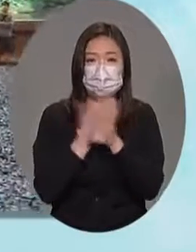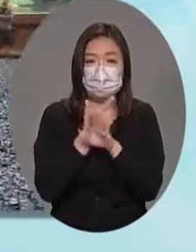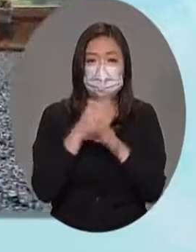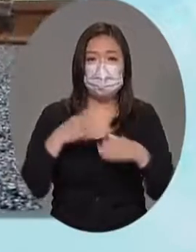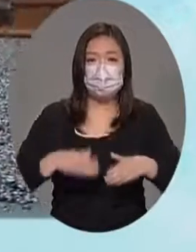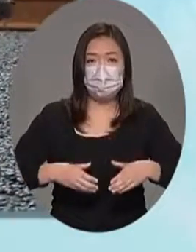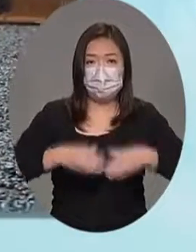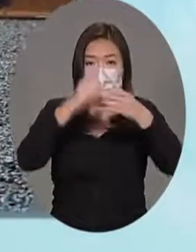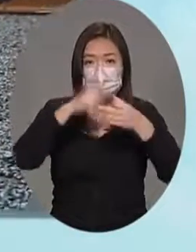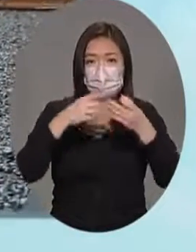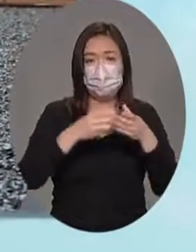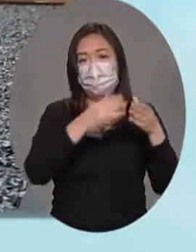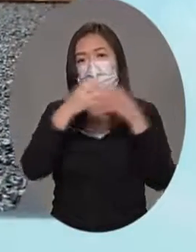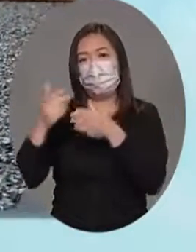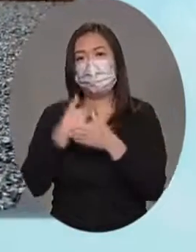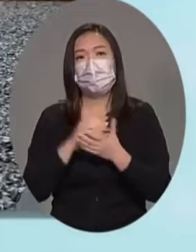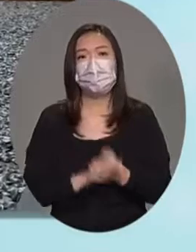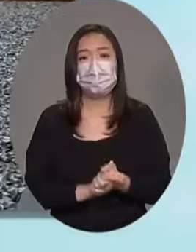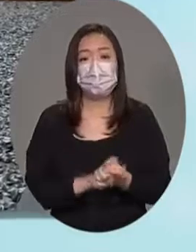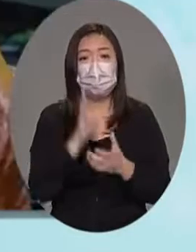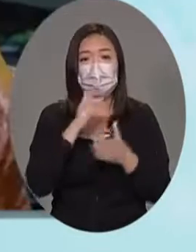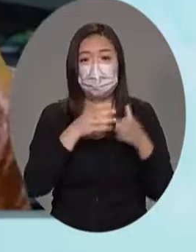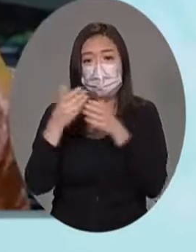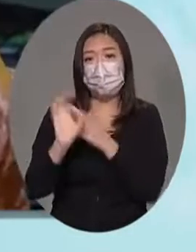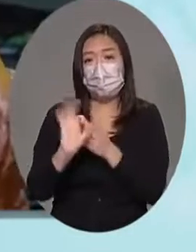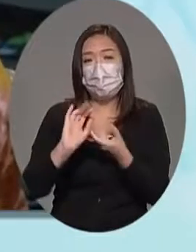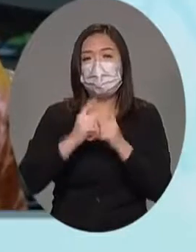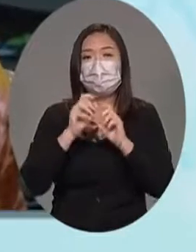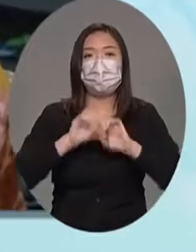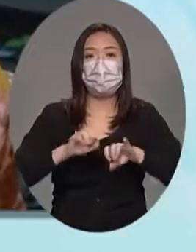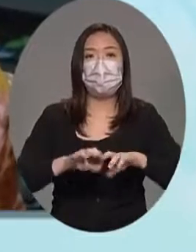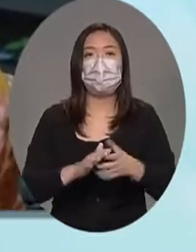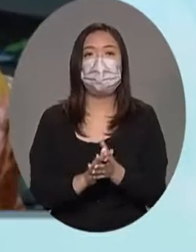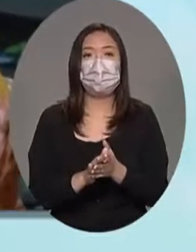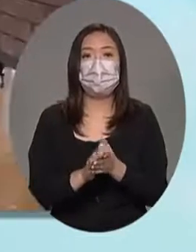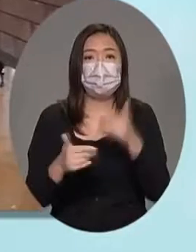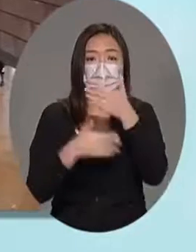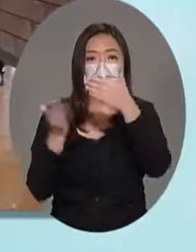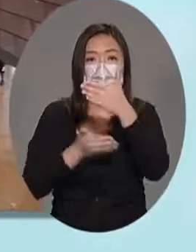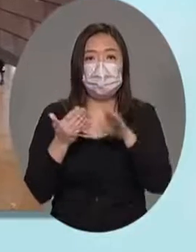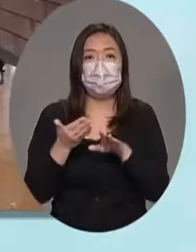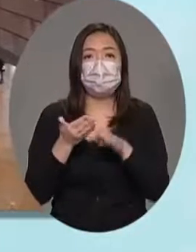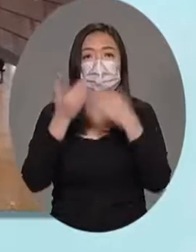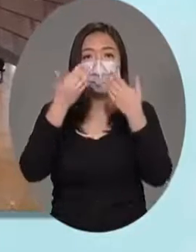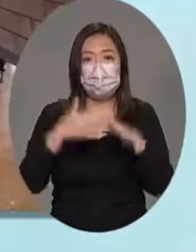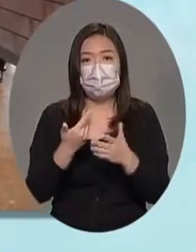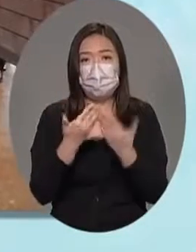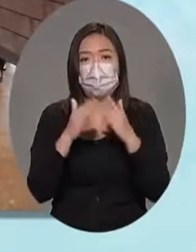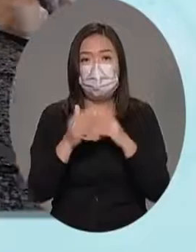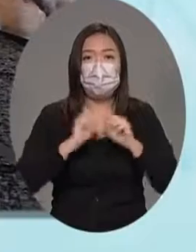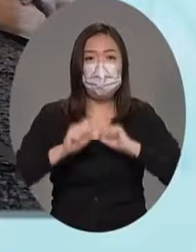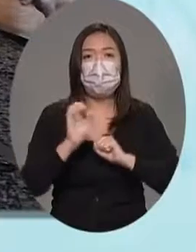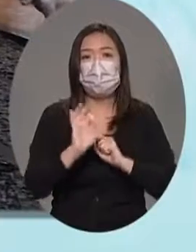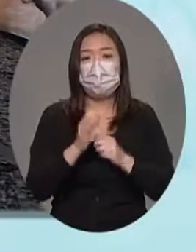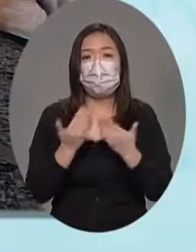克徑樓平台的國商支柱，否則會被視為放棄。在限期屆滿之後，校方未有行動，只